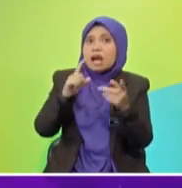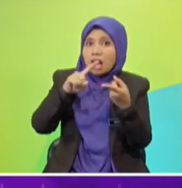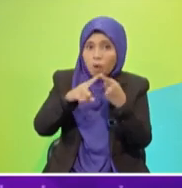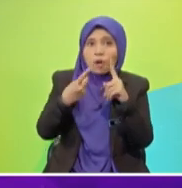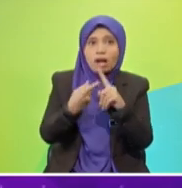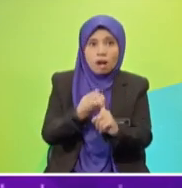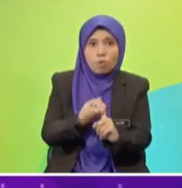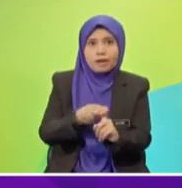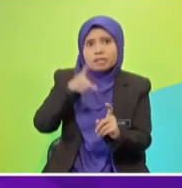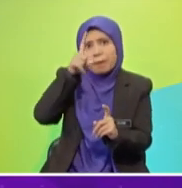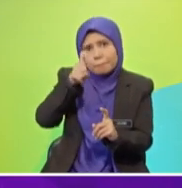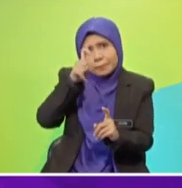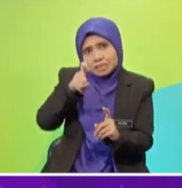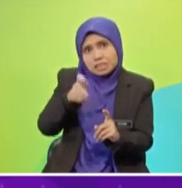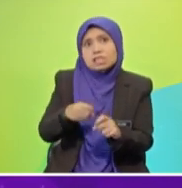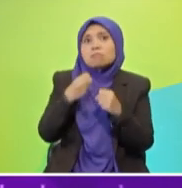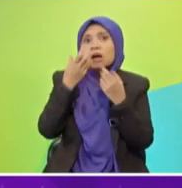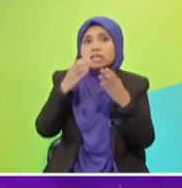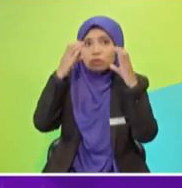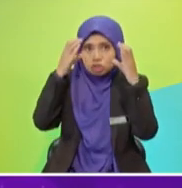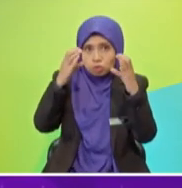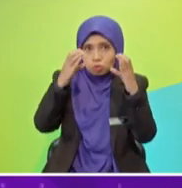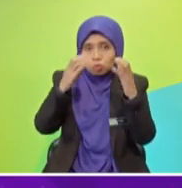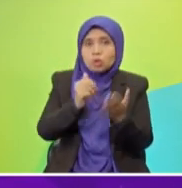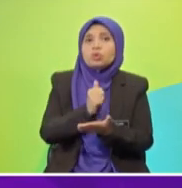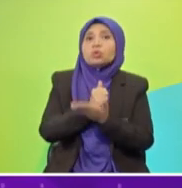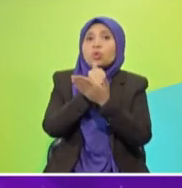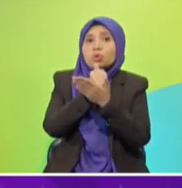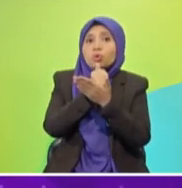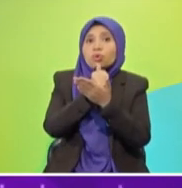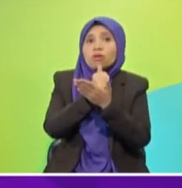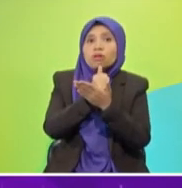tahu Cikgu Besok enggak sekolah dia suka